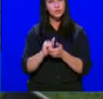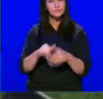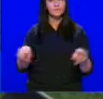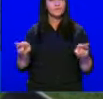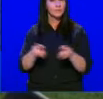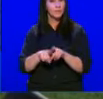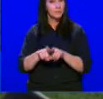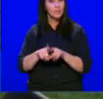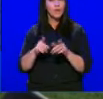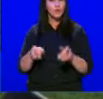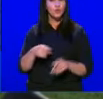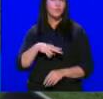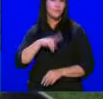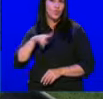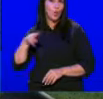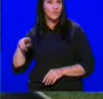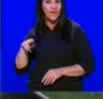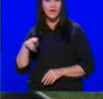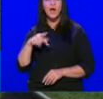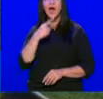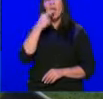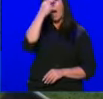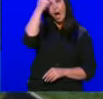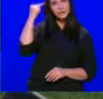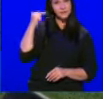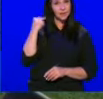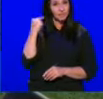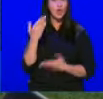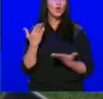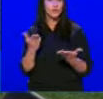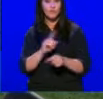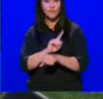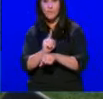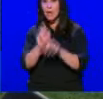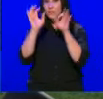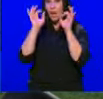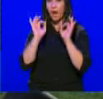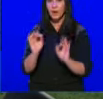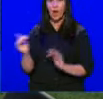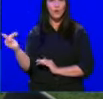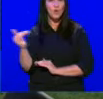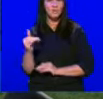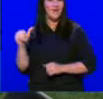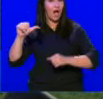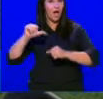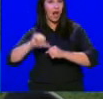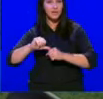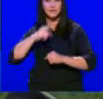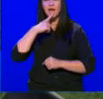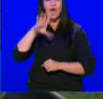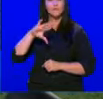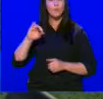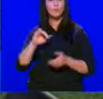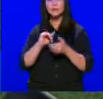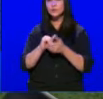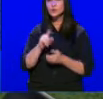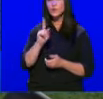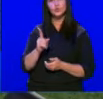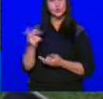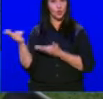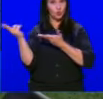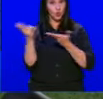като Норвегия и като Азербайджан, откъдето в момента реално идва газ за Европейския съюз, които